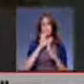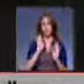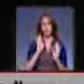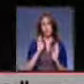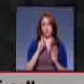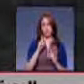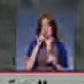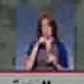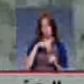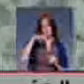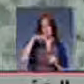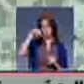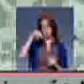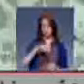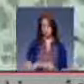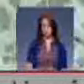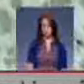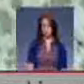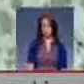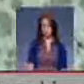الحمد لله.